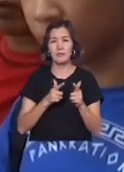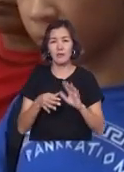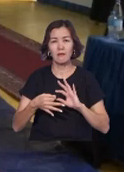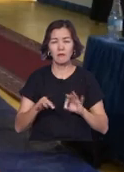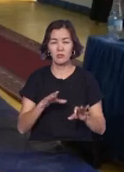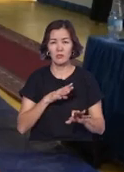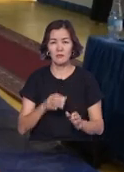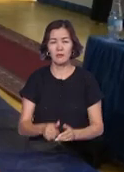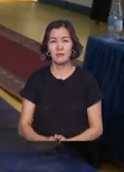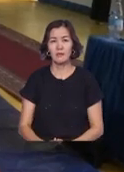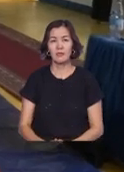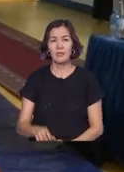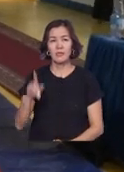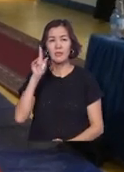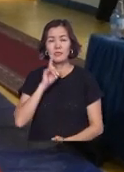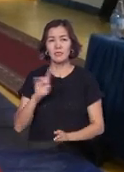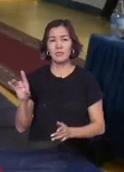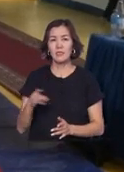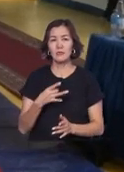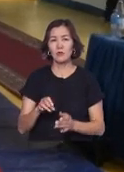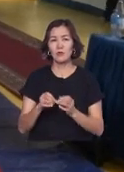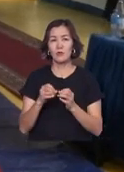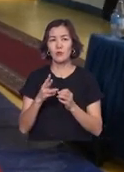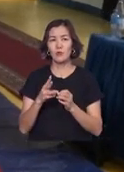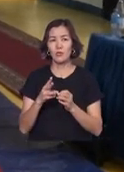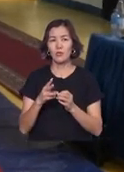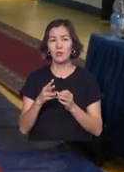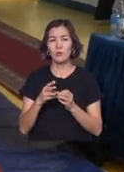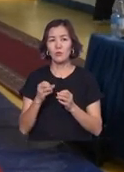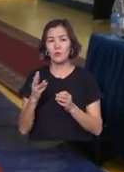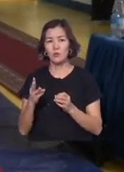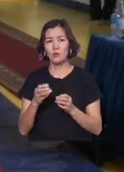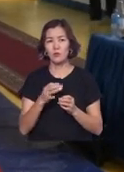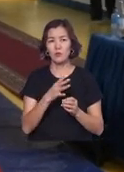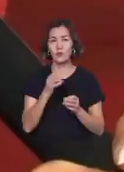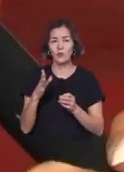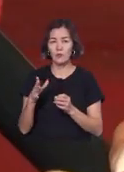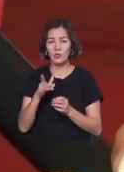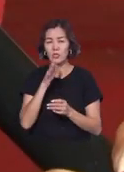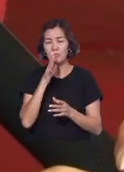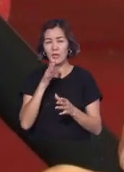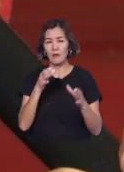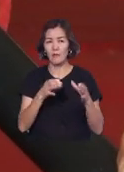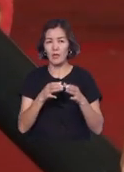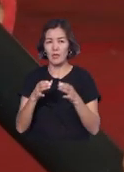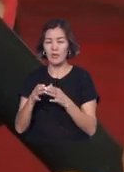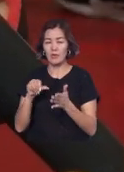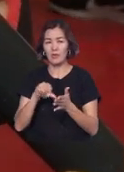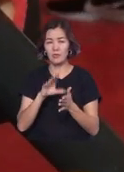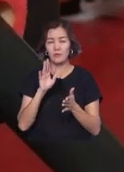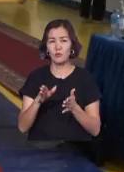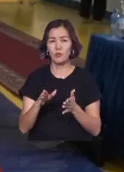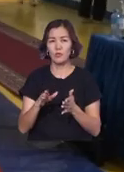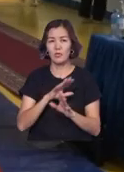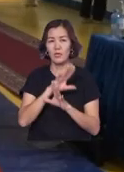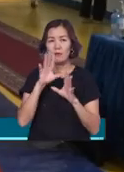дейді. Қазақстан республикасы чемпионатына 12-13 және 14-15 жастағы балалар арасында болып жатыр. Қазіргі таңда осы еліміздің